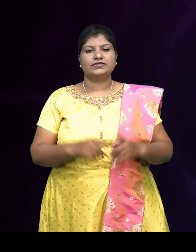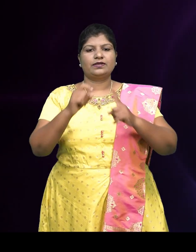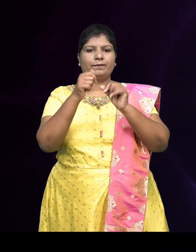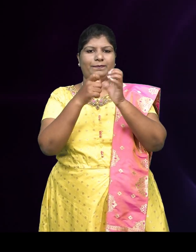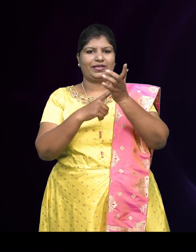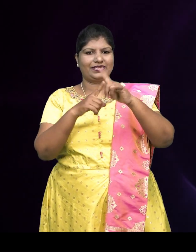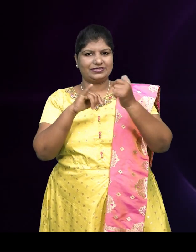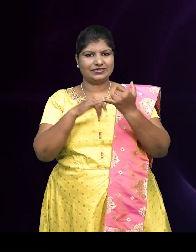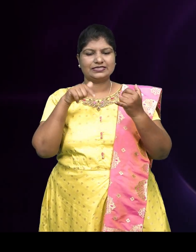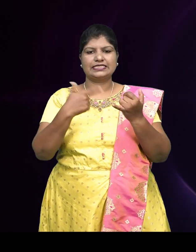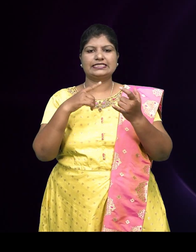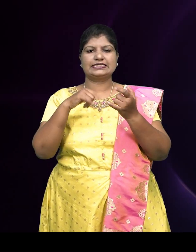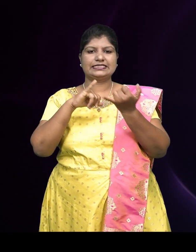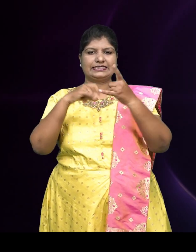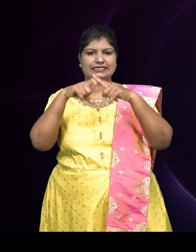कंकाल के भाग